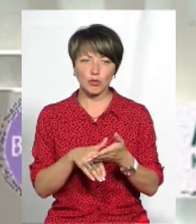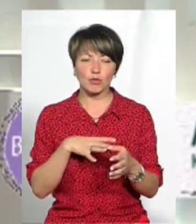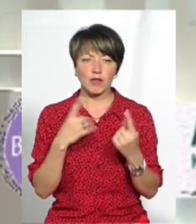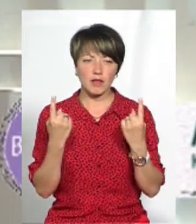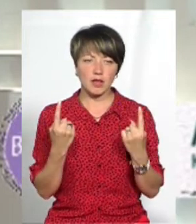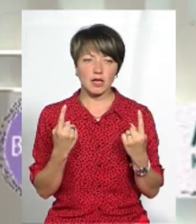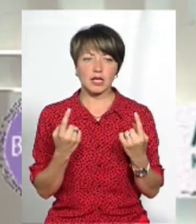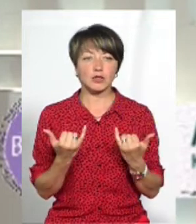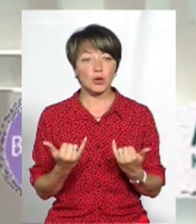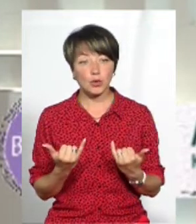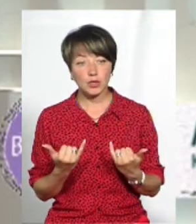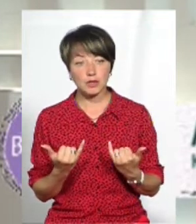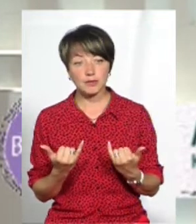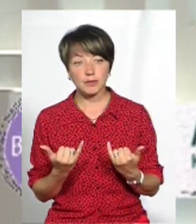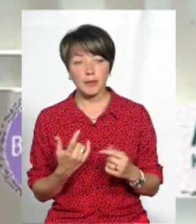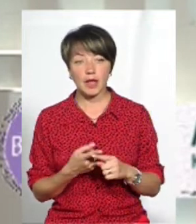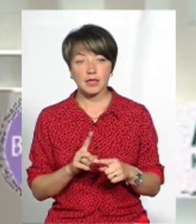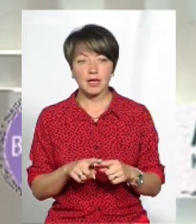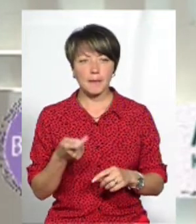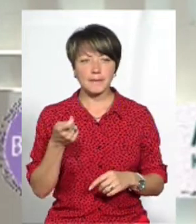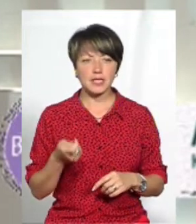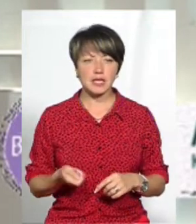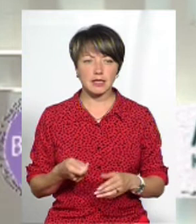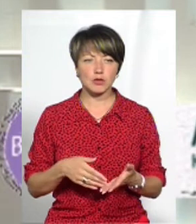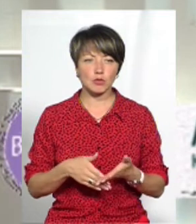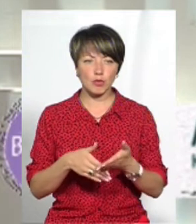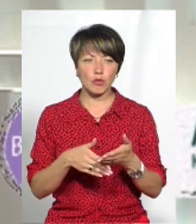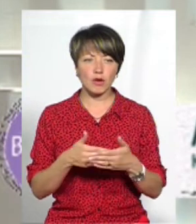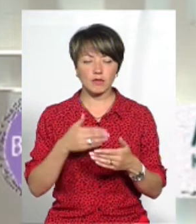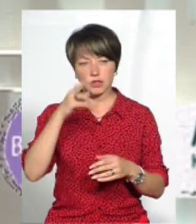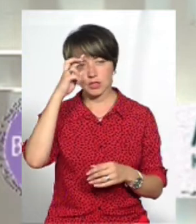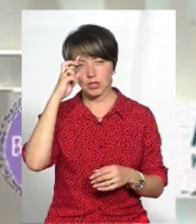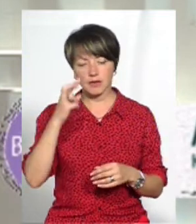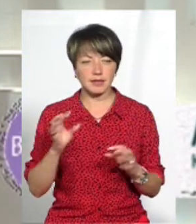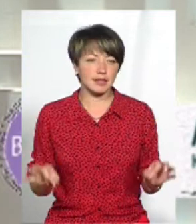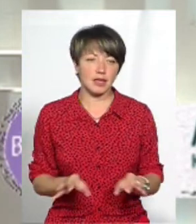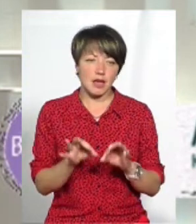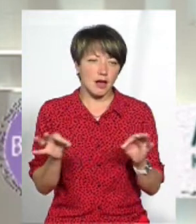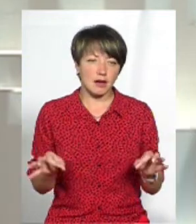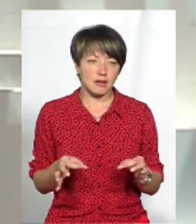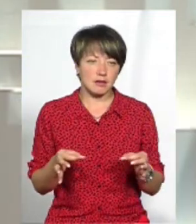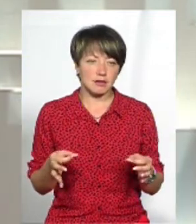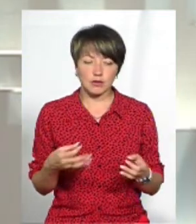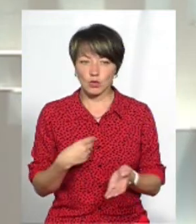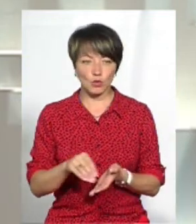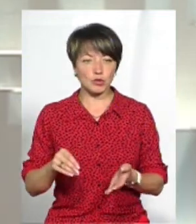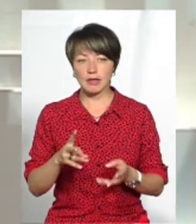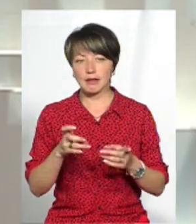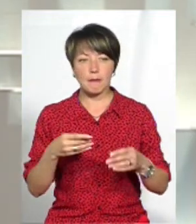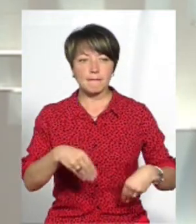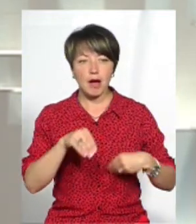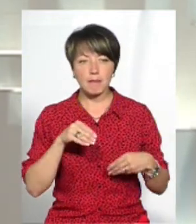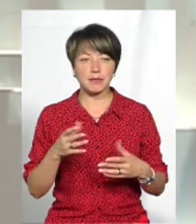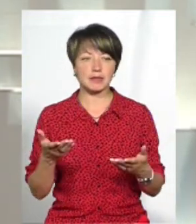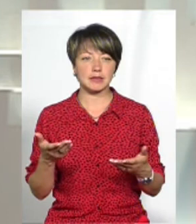була велика. Сьогодні оця мізерна допомога від держави, вона ніяка. Сьогодні за неї не купиш ні